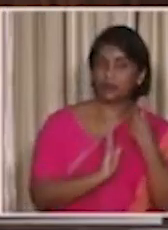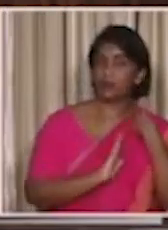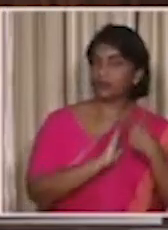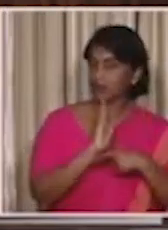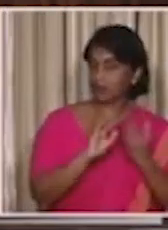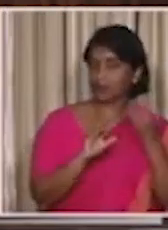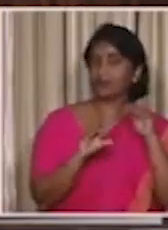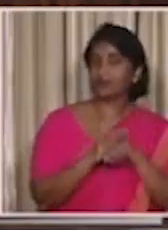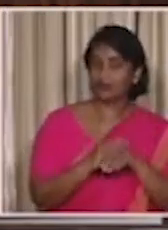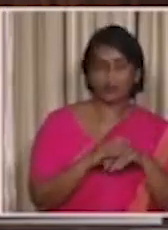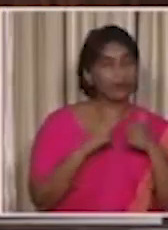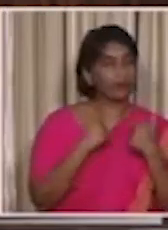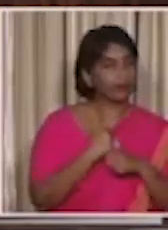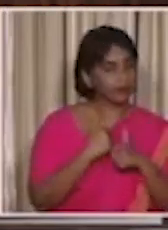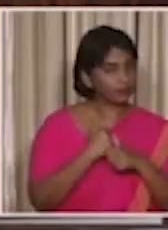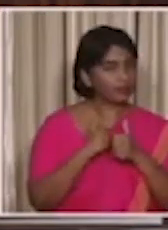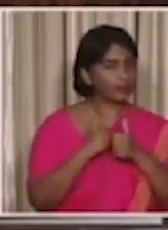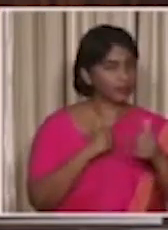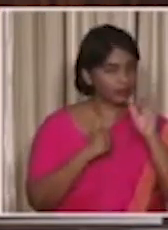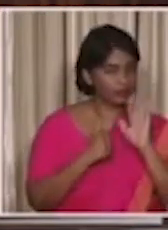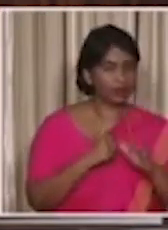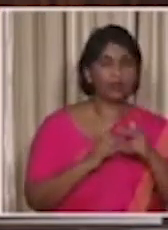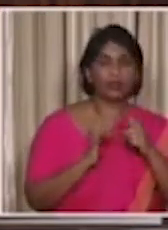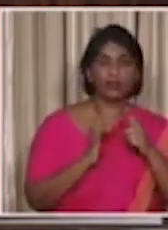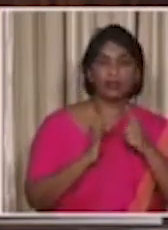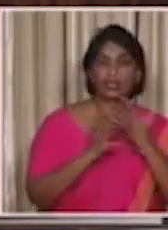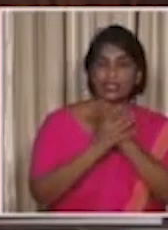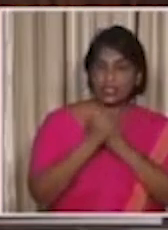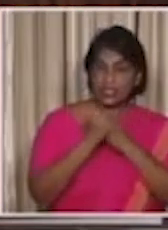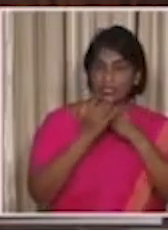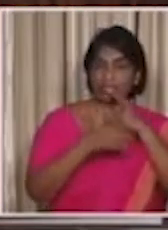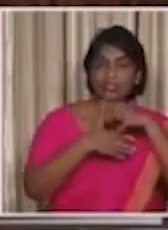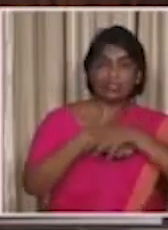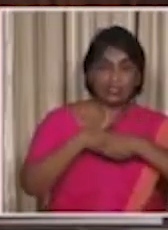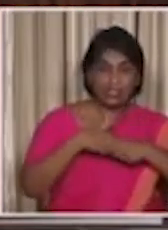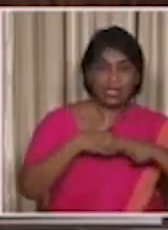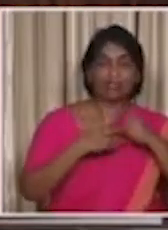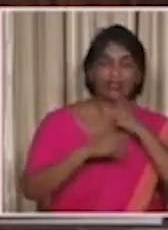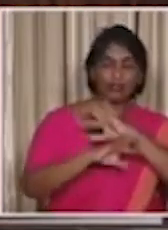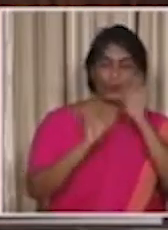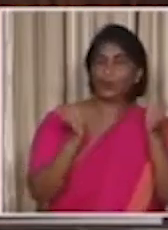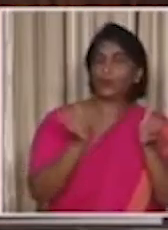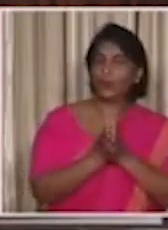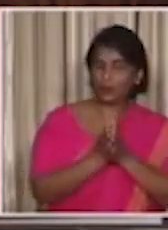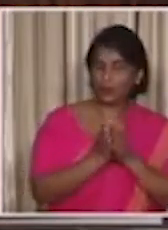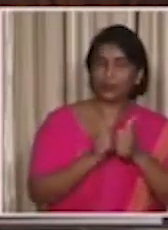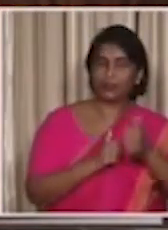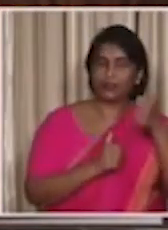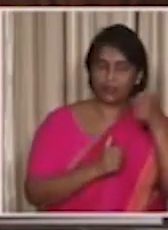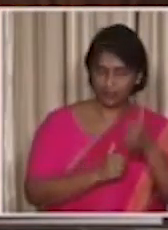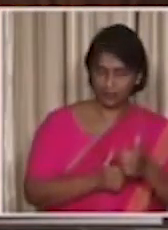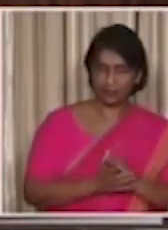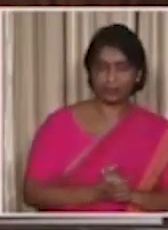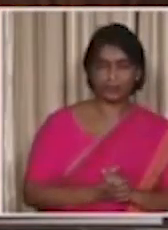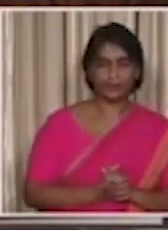තුළ නිර්මාණය කිරීමත් ජාතීන් අතර සමගිය හා එකමුතුකම වැදගත් වෙනවා.